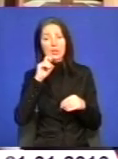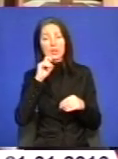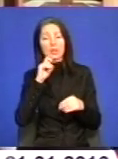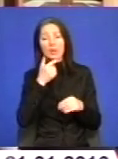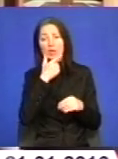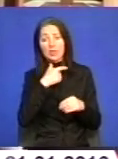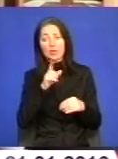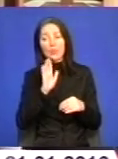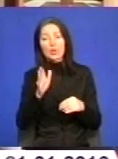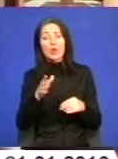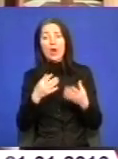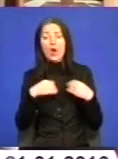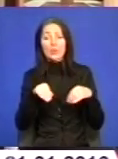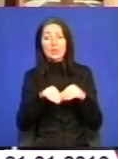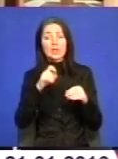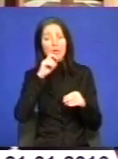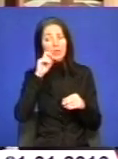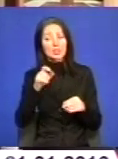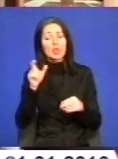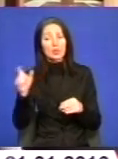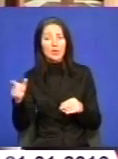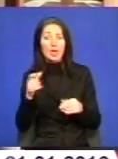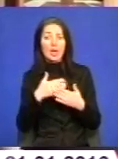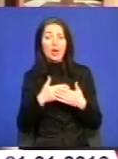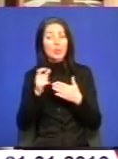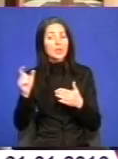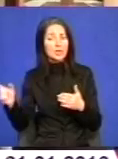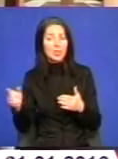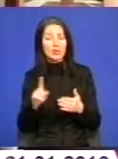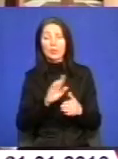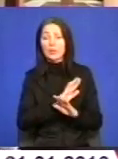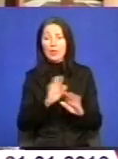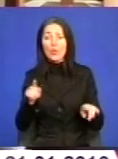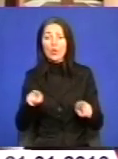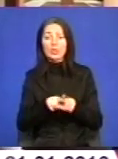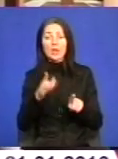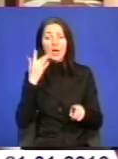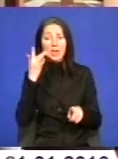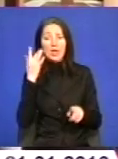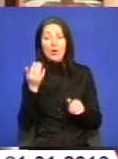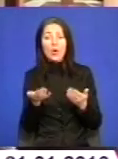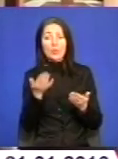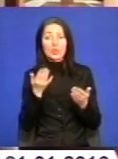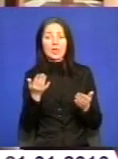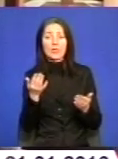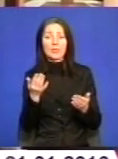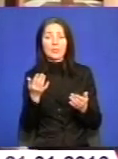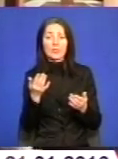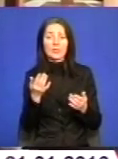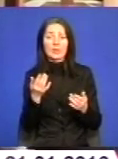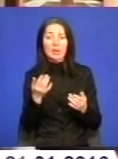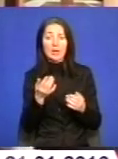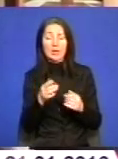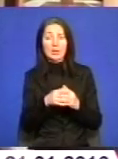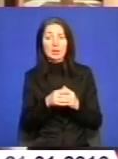тим, щоб було об'єднання українських людей, громадян, щоб не було так легко, можливо, вразити нас, розумієте,